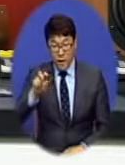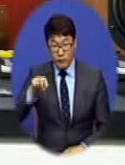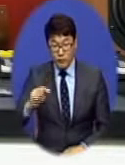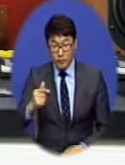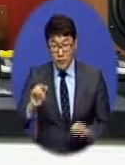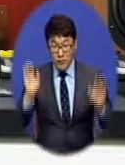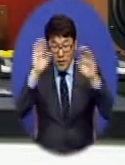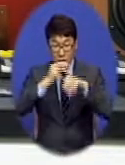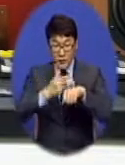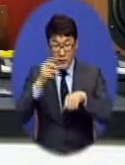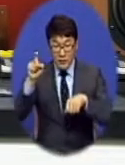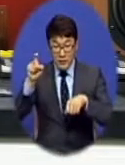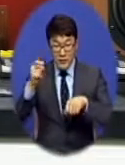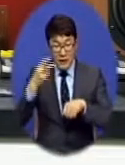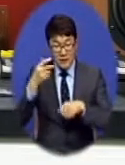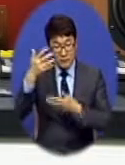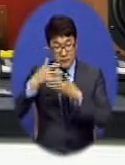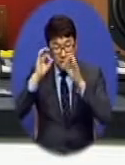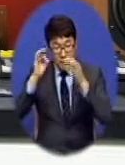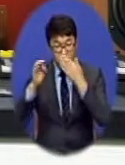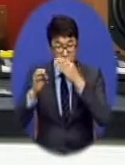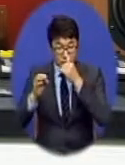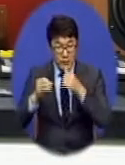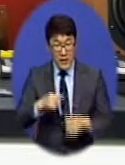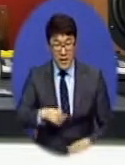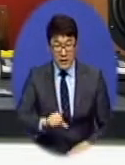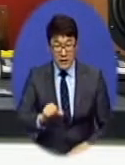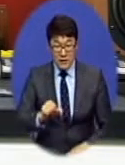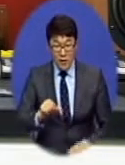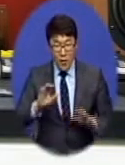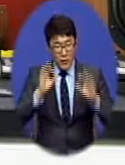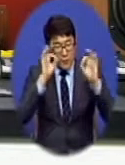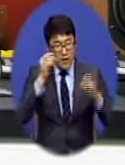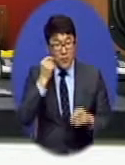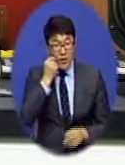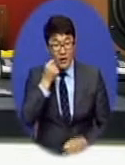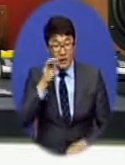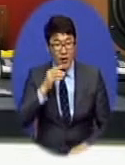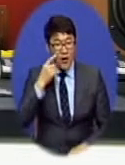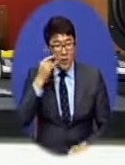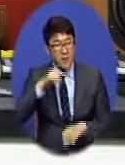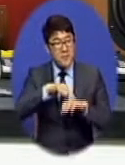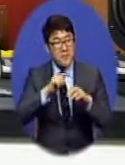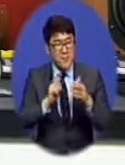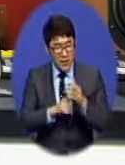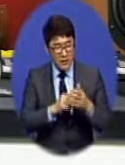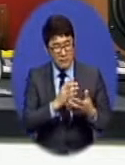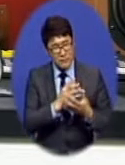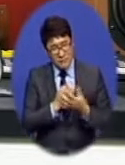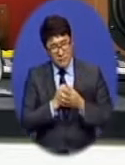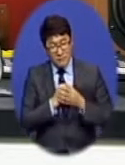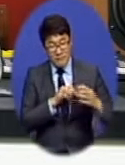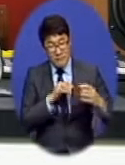저희 8시부터 10시까지 재방송합니다. 네. 아드님이 저는 꼭 오늘 보진 못하더라도 어머니의 마음을 꼭